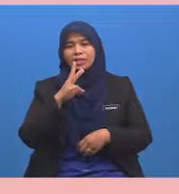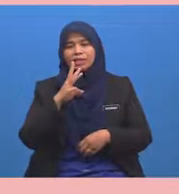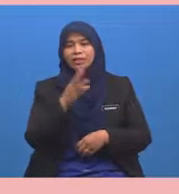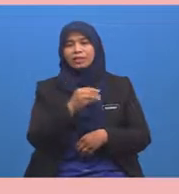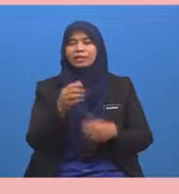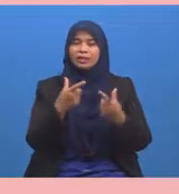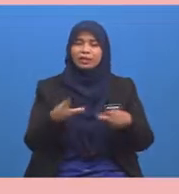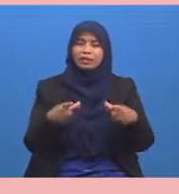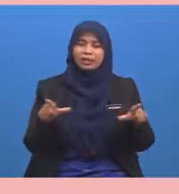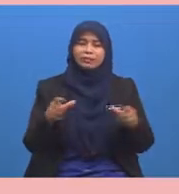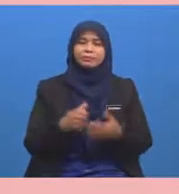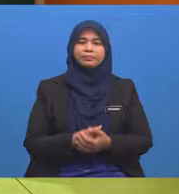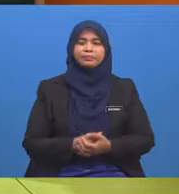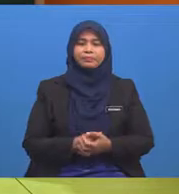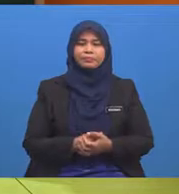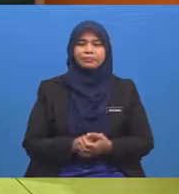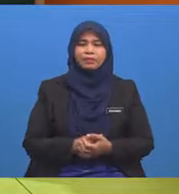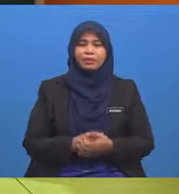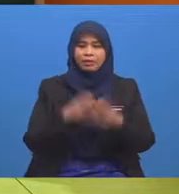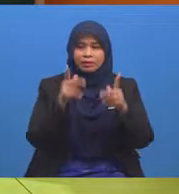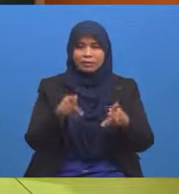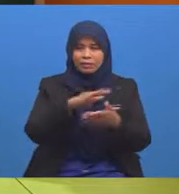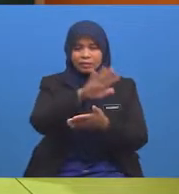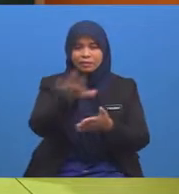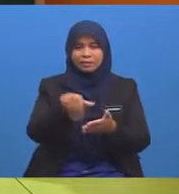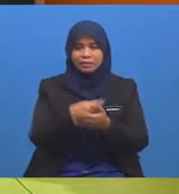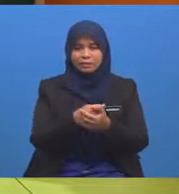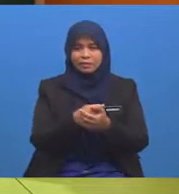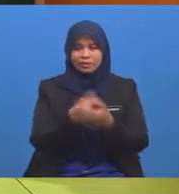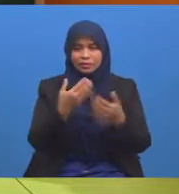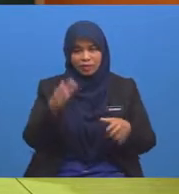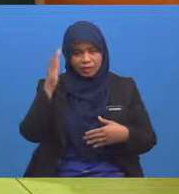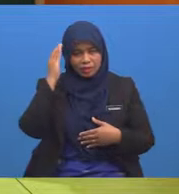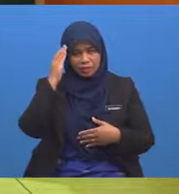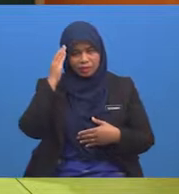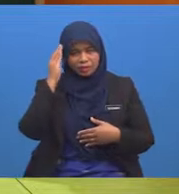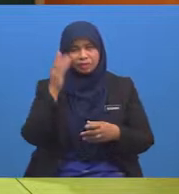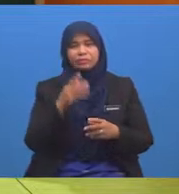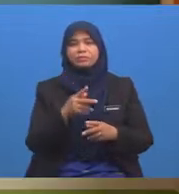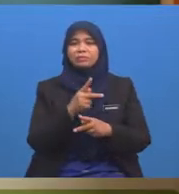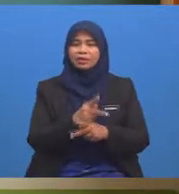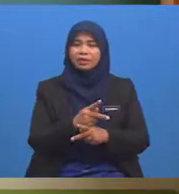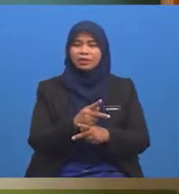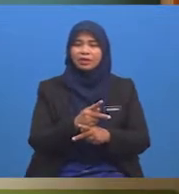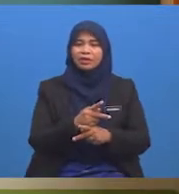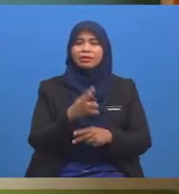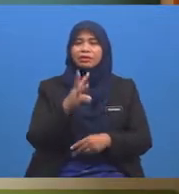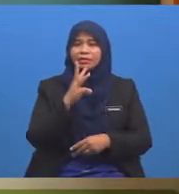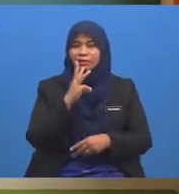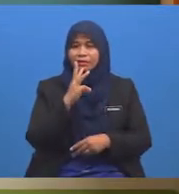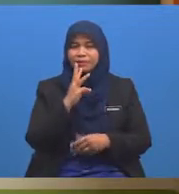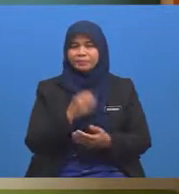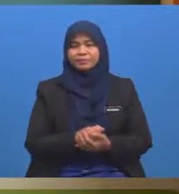dan sebagainya. Pelajar semua, sudah mengetahui peranan hidrologi bukan?